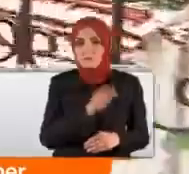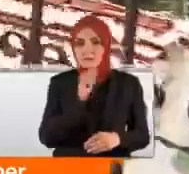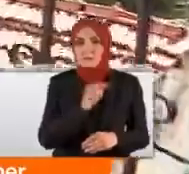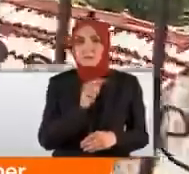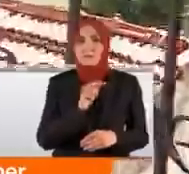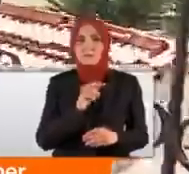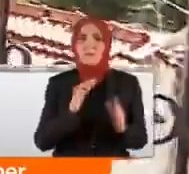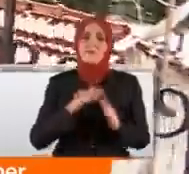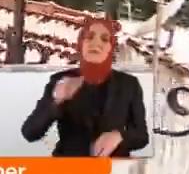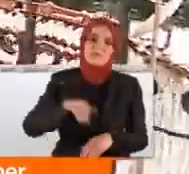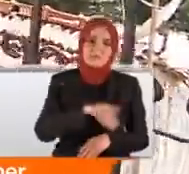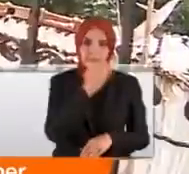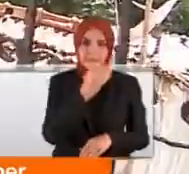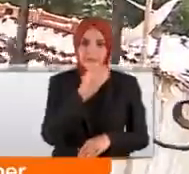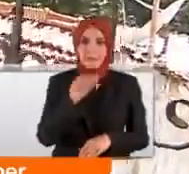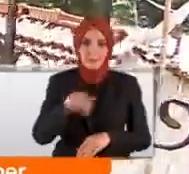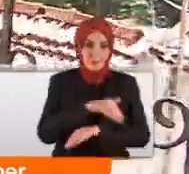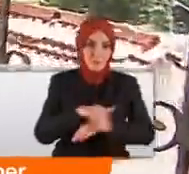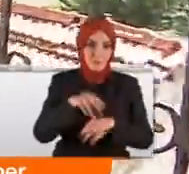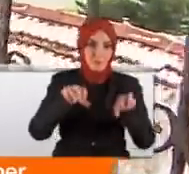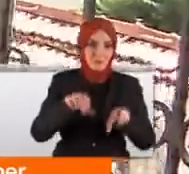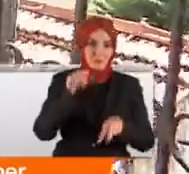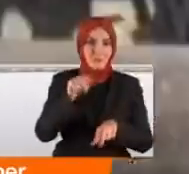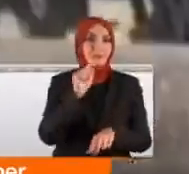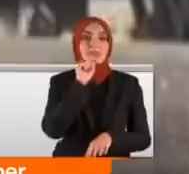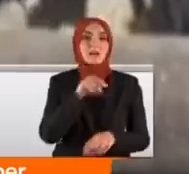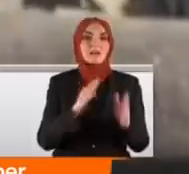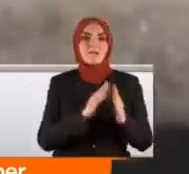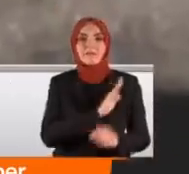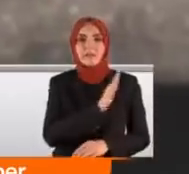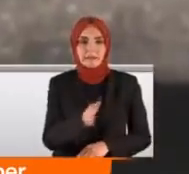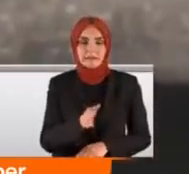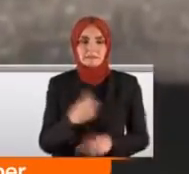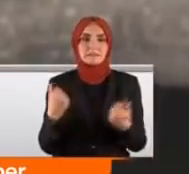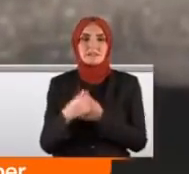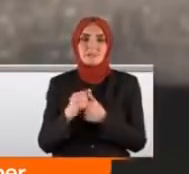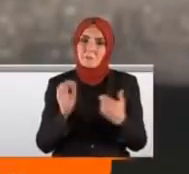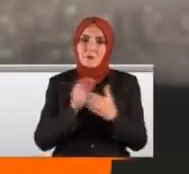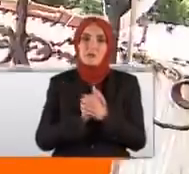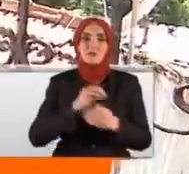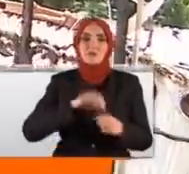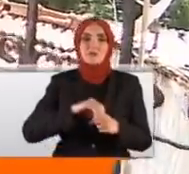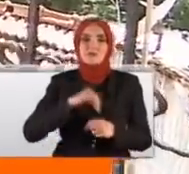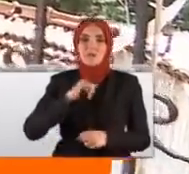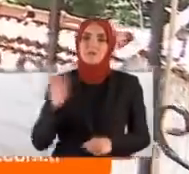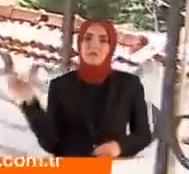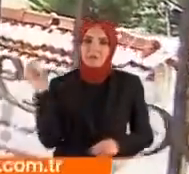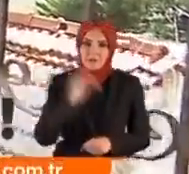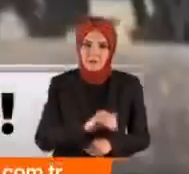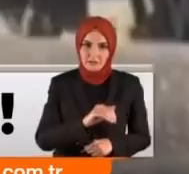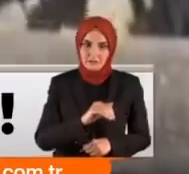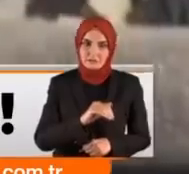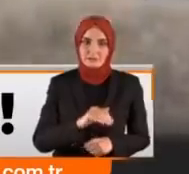sokaktaki dayısının yanına geldi. Eşi de barışmak için bu sokağa gelince önce tartışma, ardından da o dehşet anları